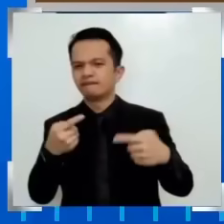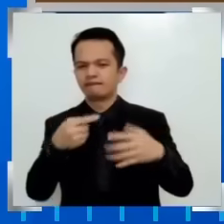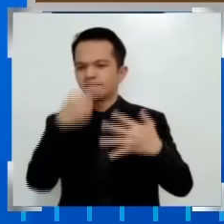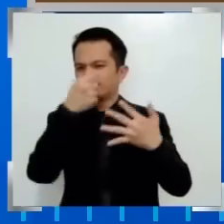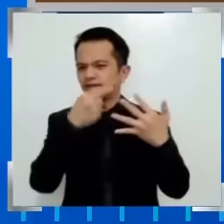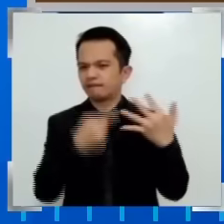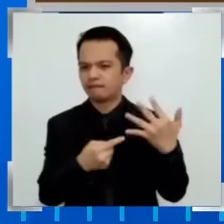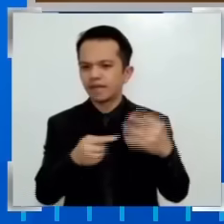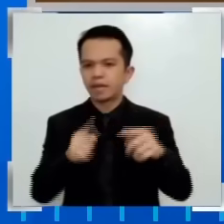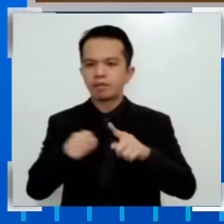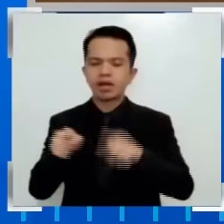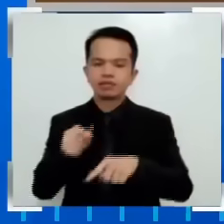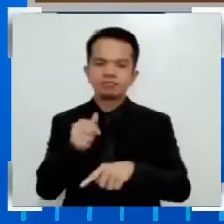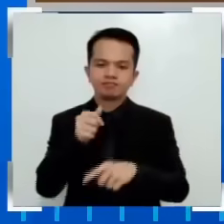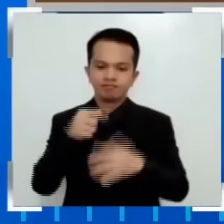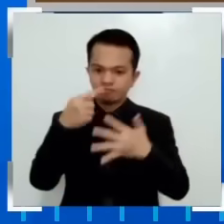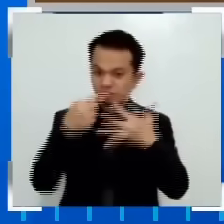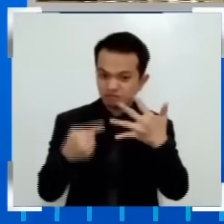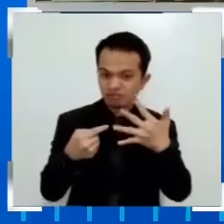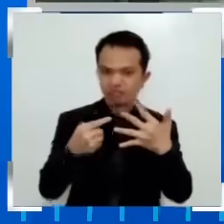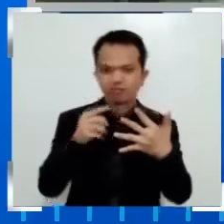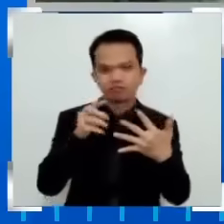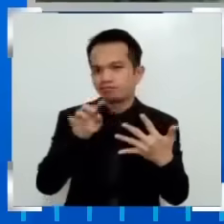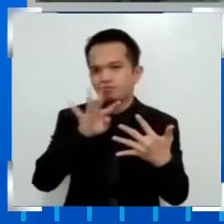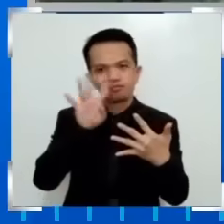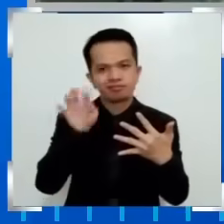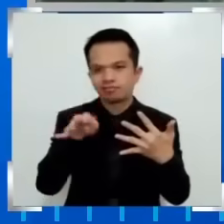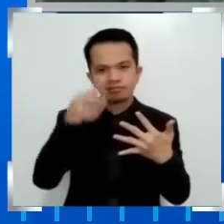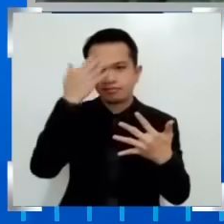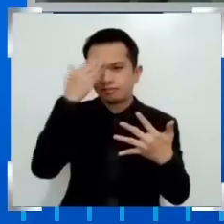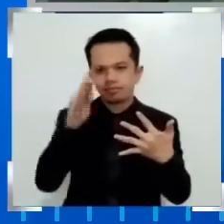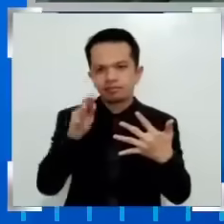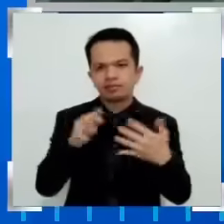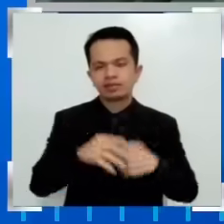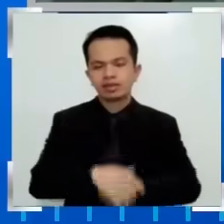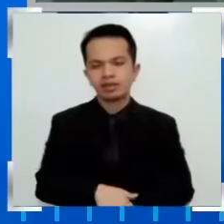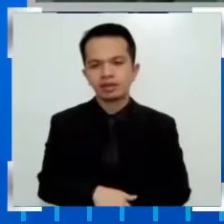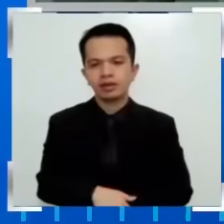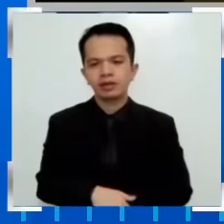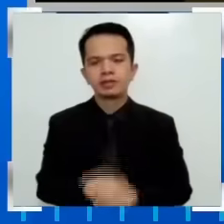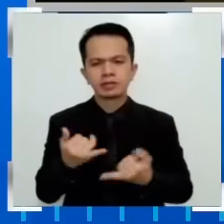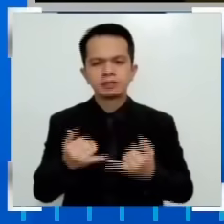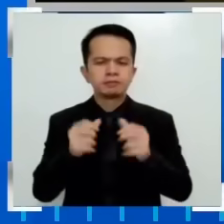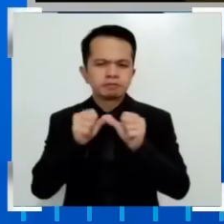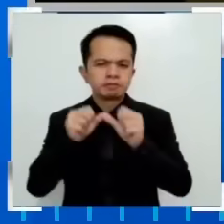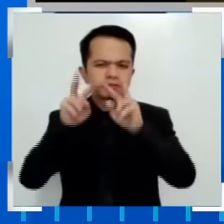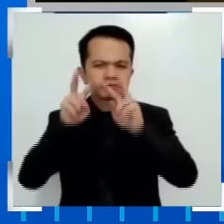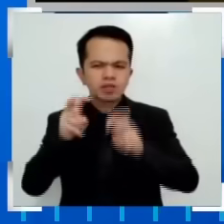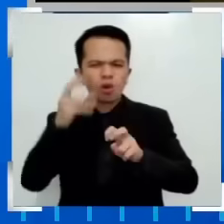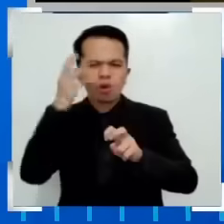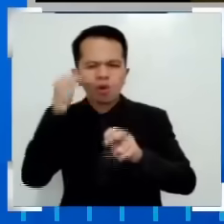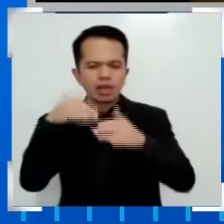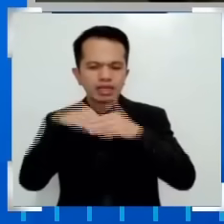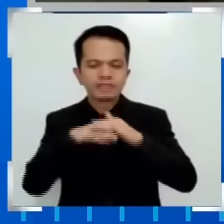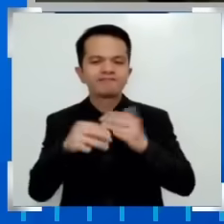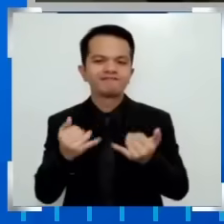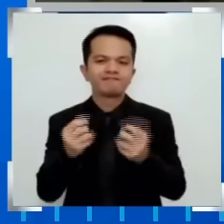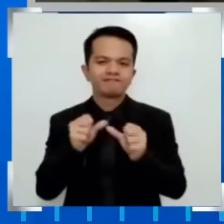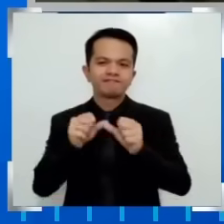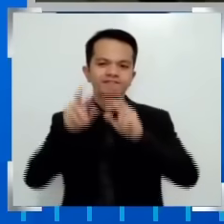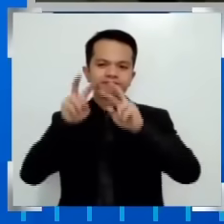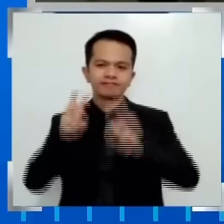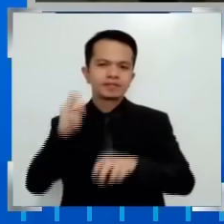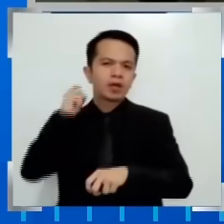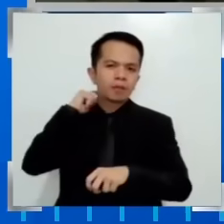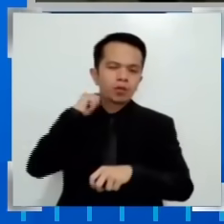binanggit kung ano-ano, basta maraming ano. Patuloy ang investigasyon sa panloloob at kung ano ang motibo.